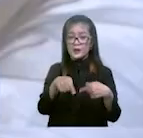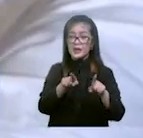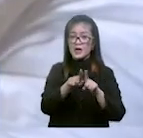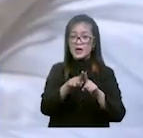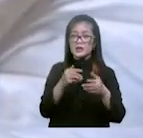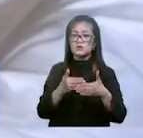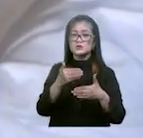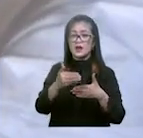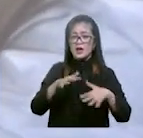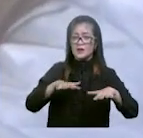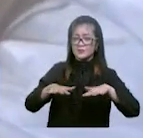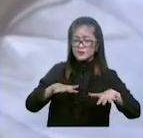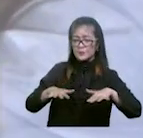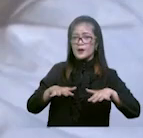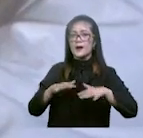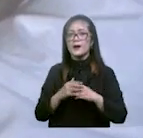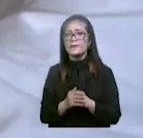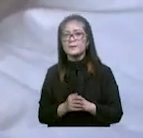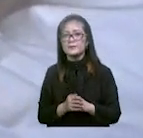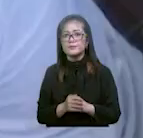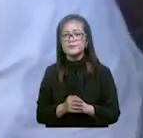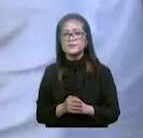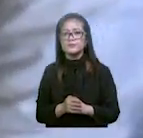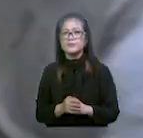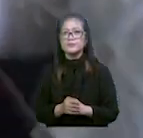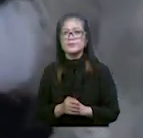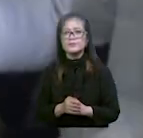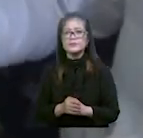Dari Cianjur, Jawa Barat, Muhammad Andi Isyan, iNews, melaporkan.